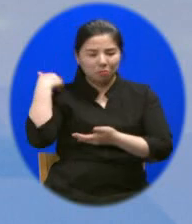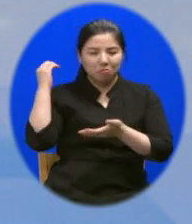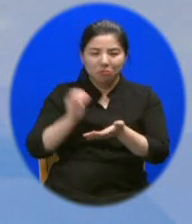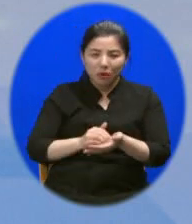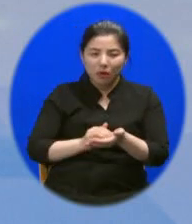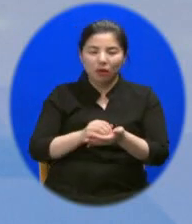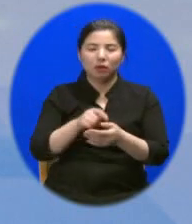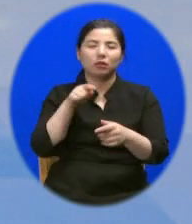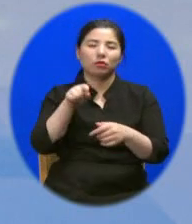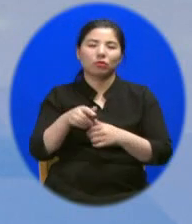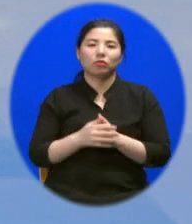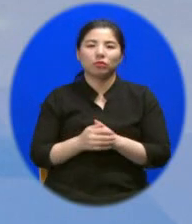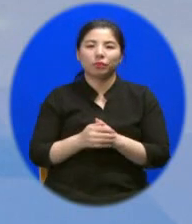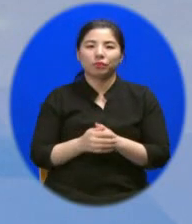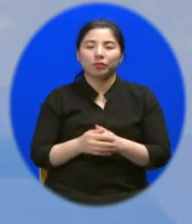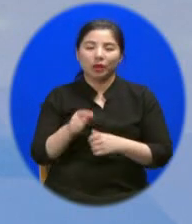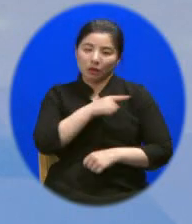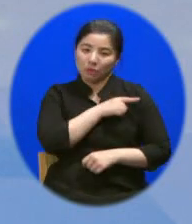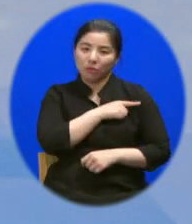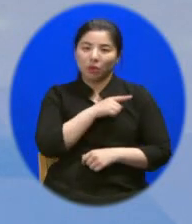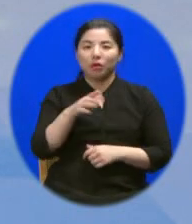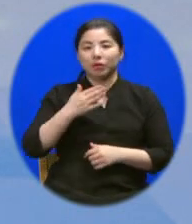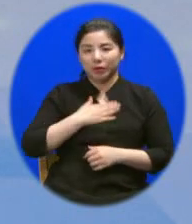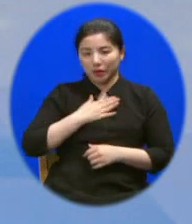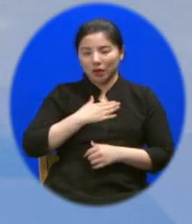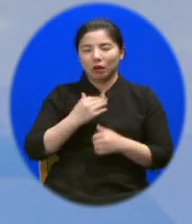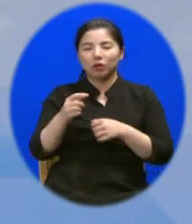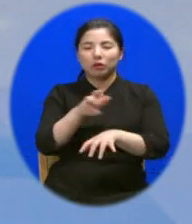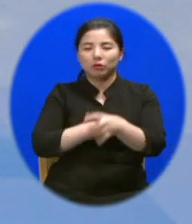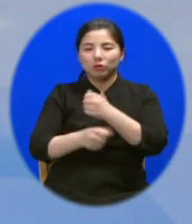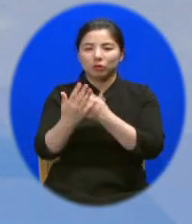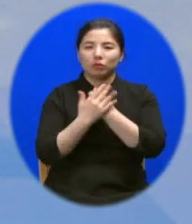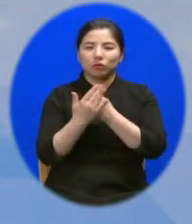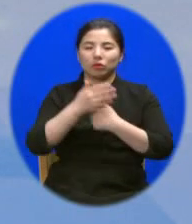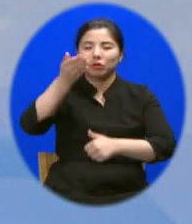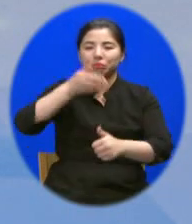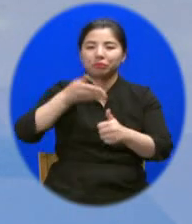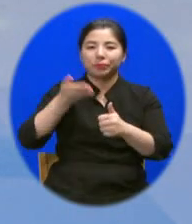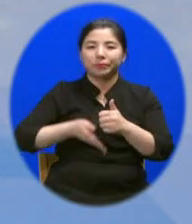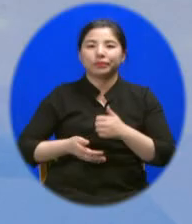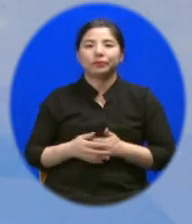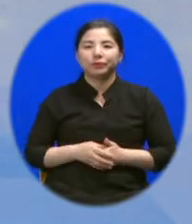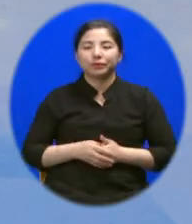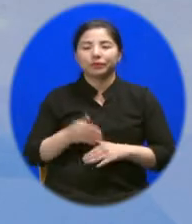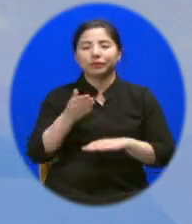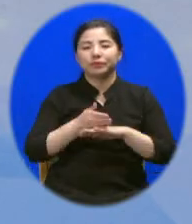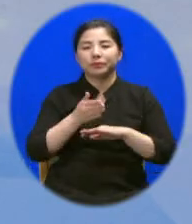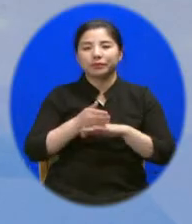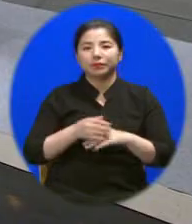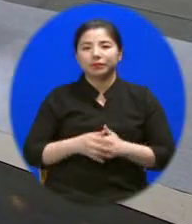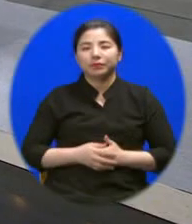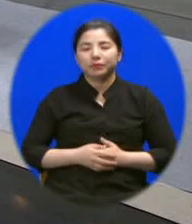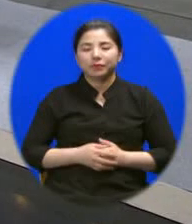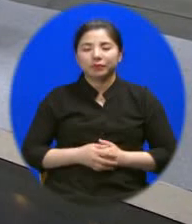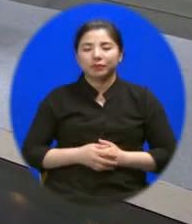선택입니다 교 1번 이 모선을 적극 지지해 주실 것을 간곡히 부탁드립니다 감사합니다